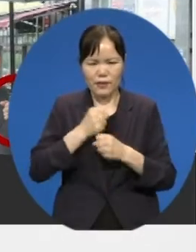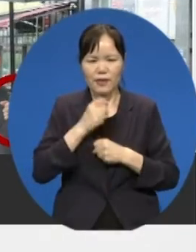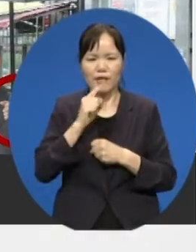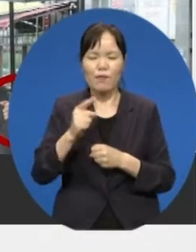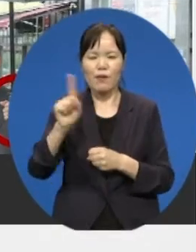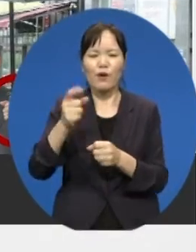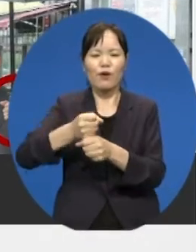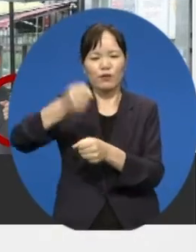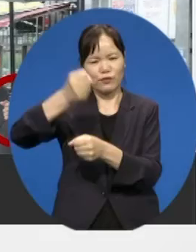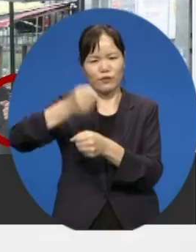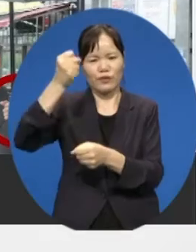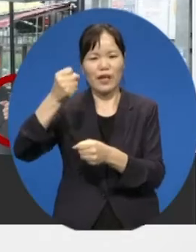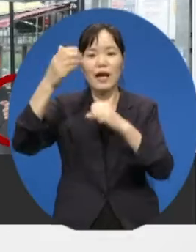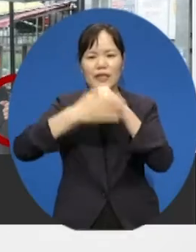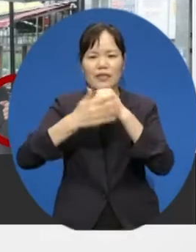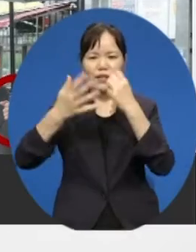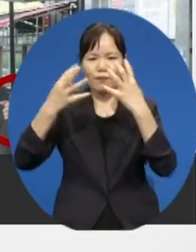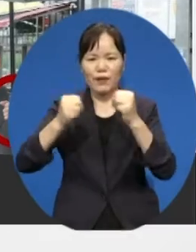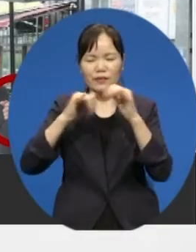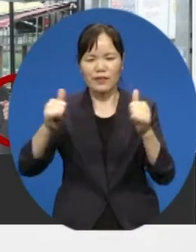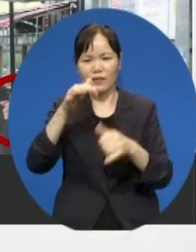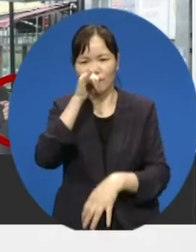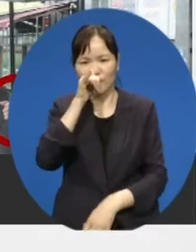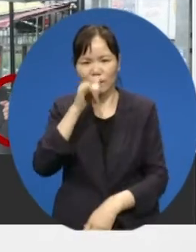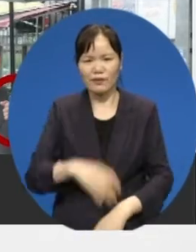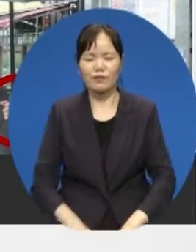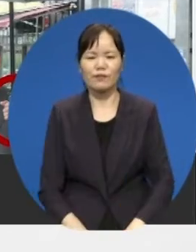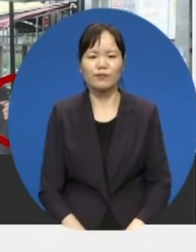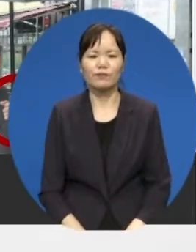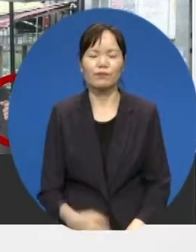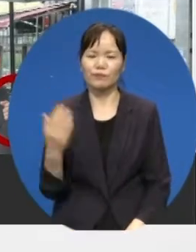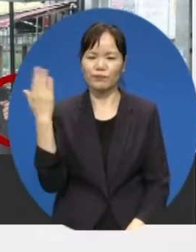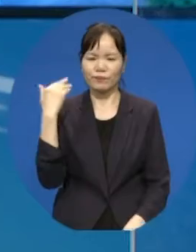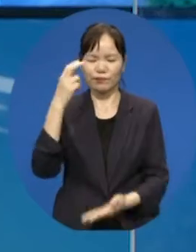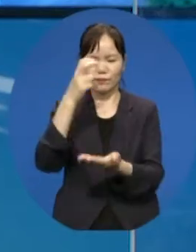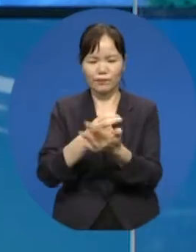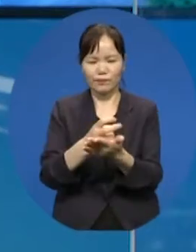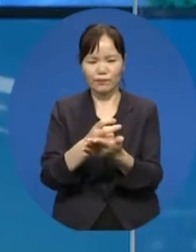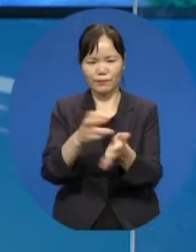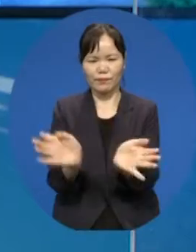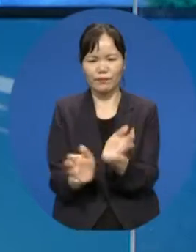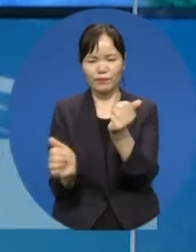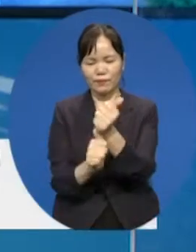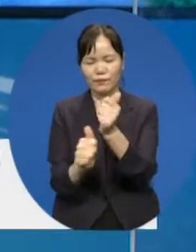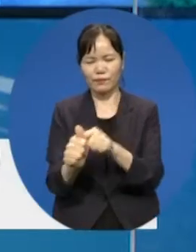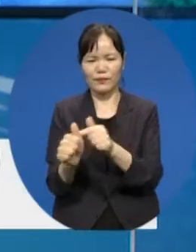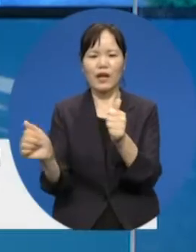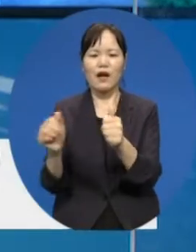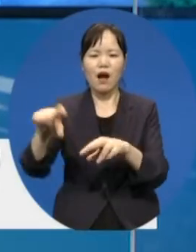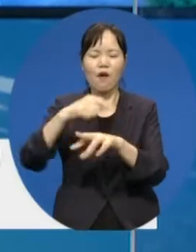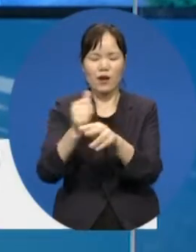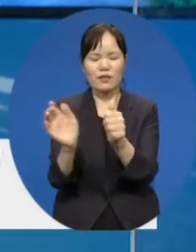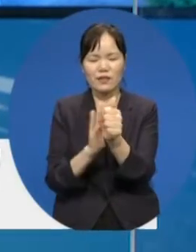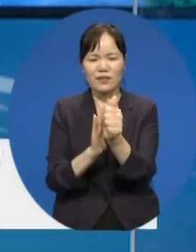무산 얘기인데 사진들 참 많은 분들이 나오고 있군요, 평론가님. 예, 얼마 전에 법무부 차관 황제의 의전 논란 때문에 네.